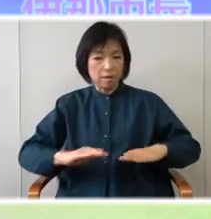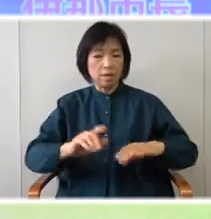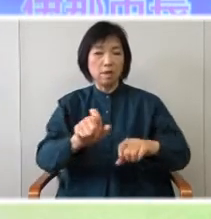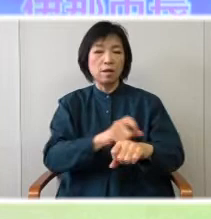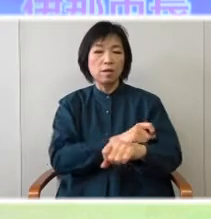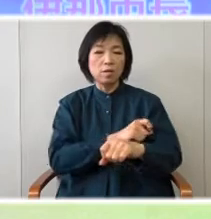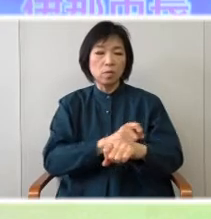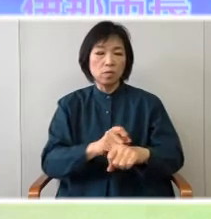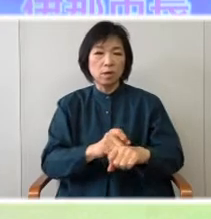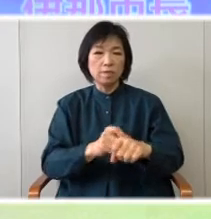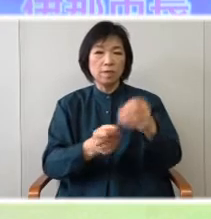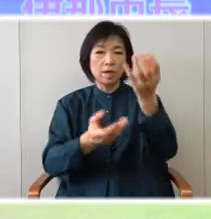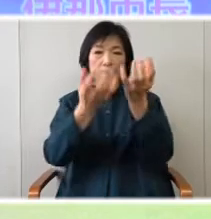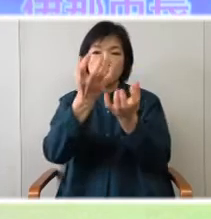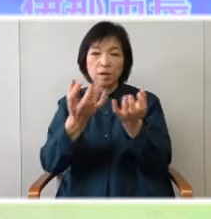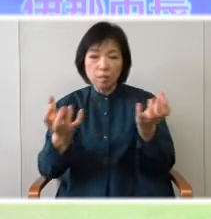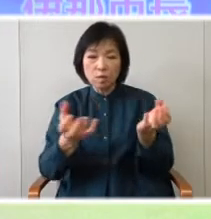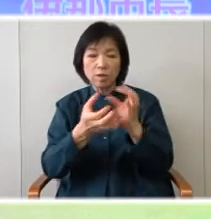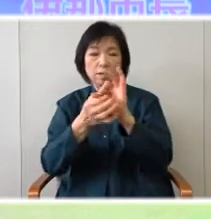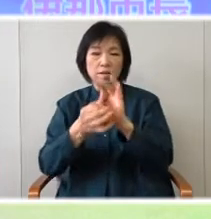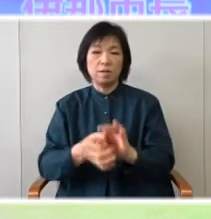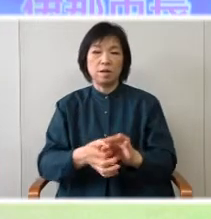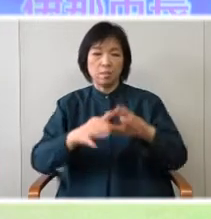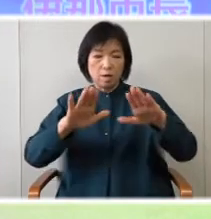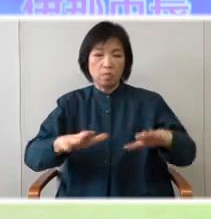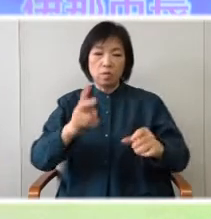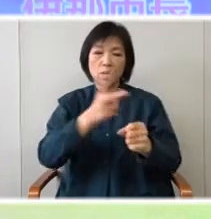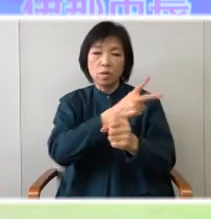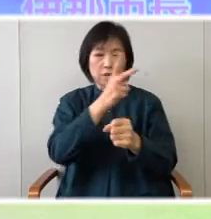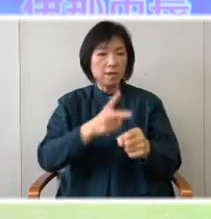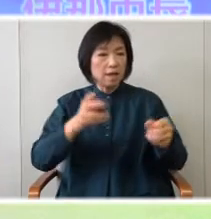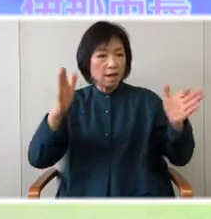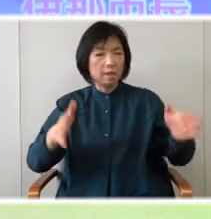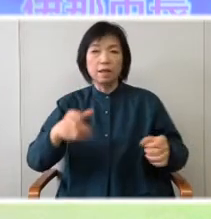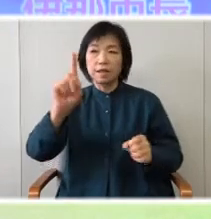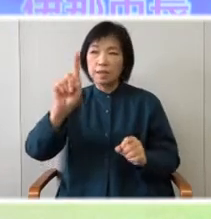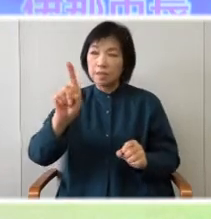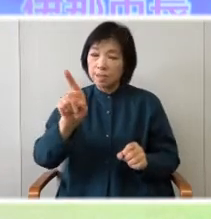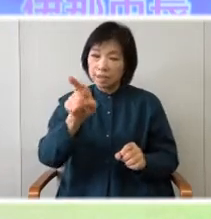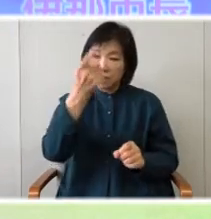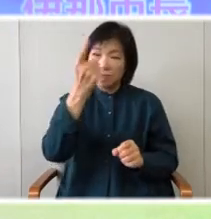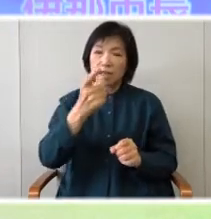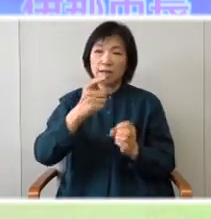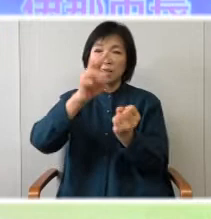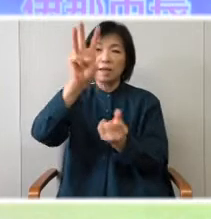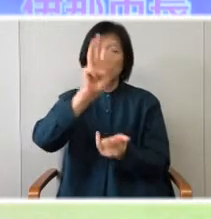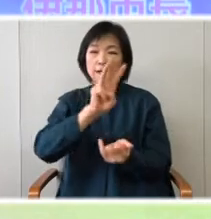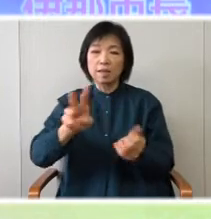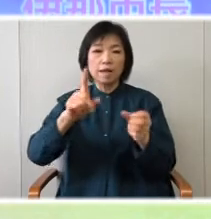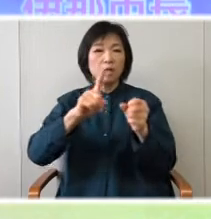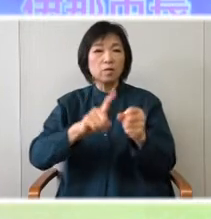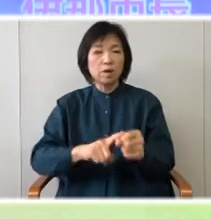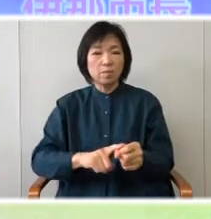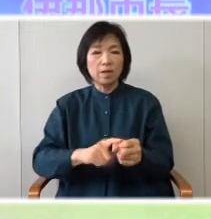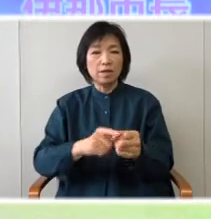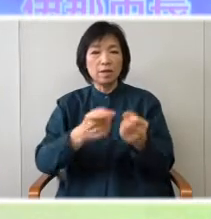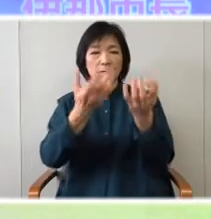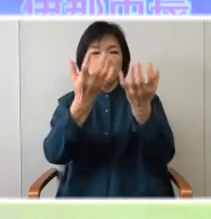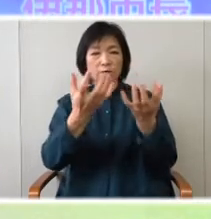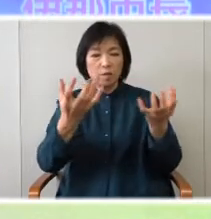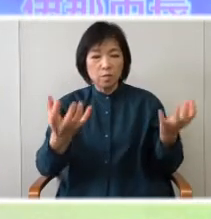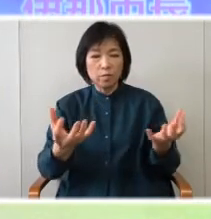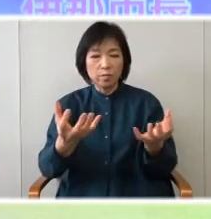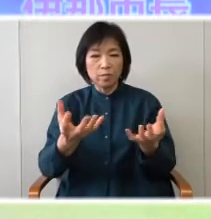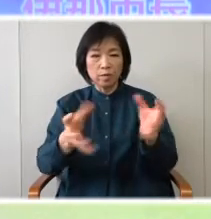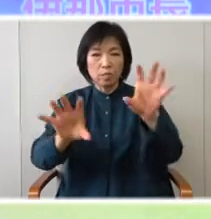で特に果樹についてはこの2年間本当に自然災害で収穫ができなかったと、